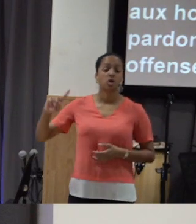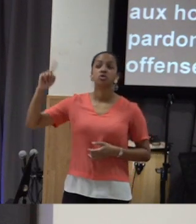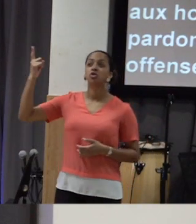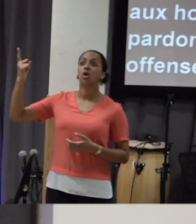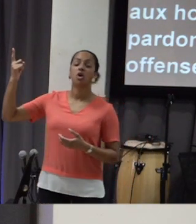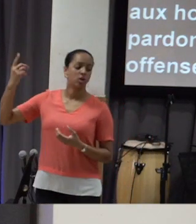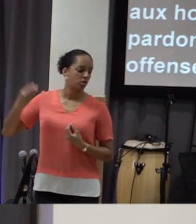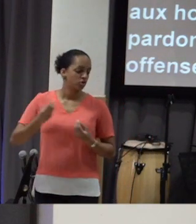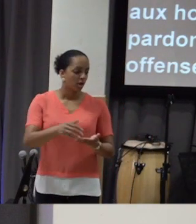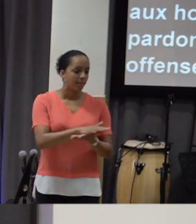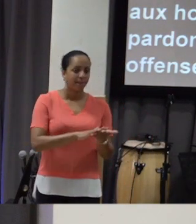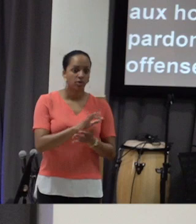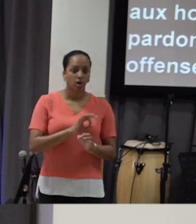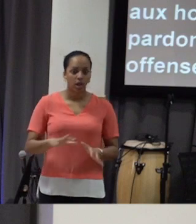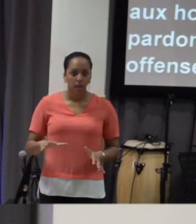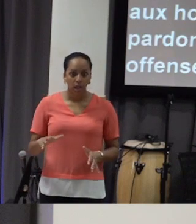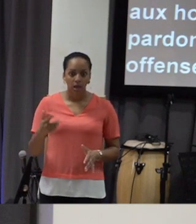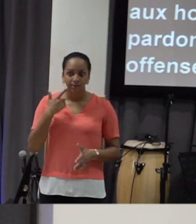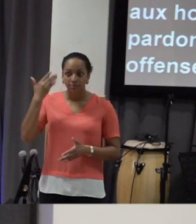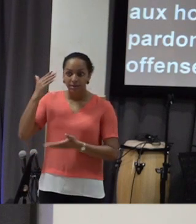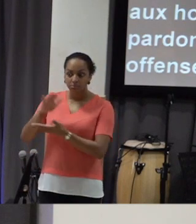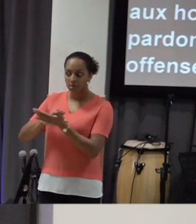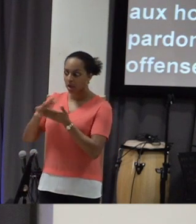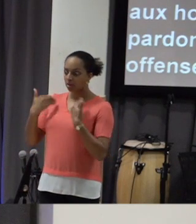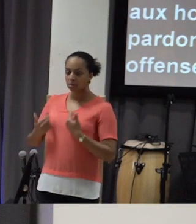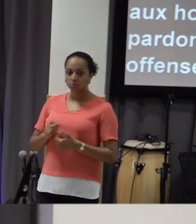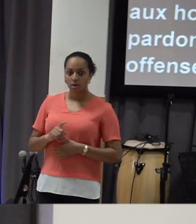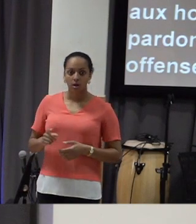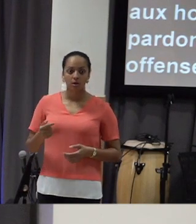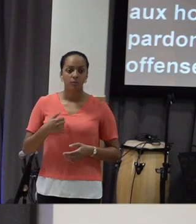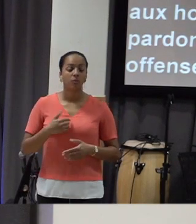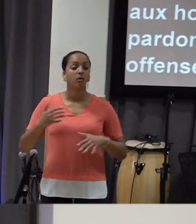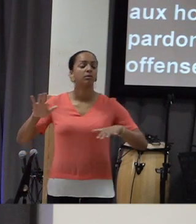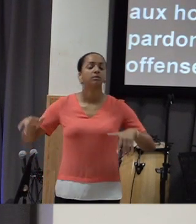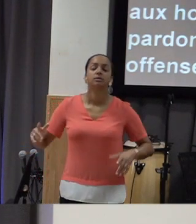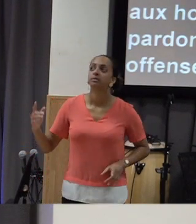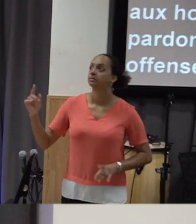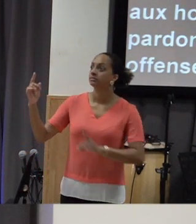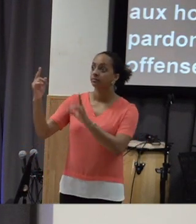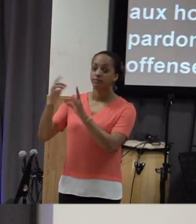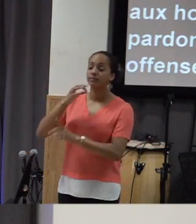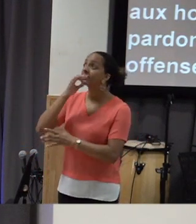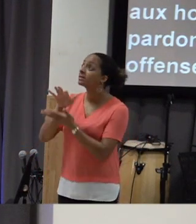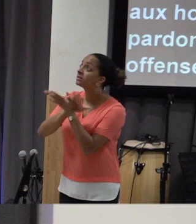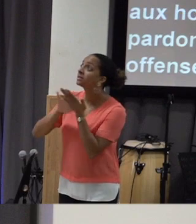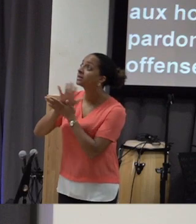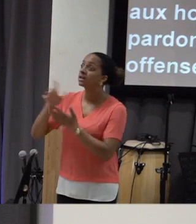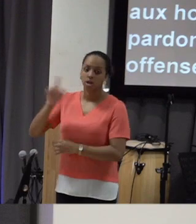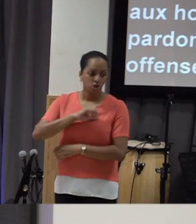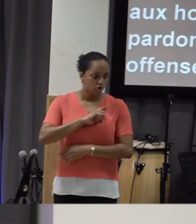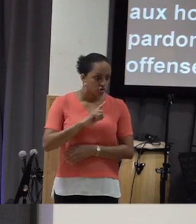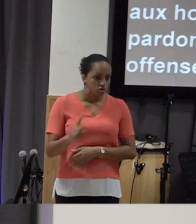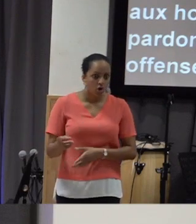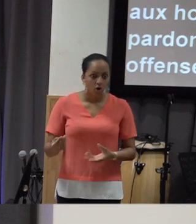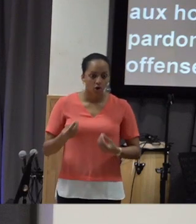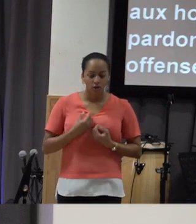Parce que sans pardon, point de salut. Rien que d'imaginer me présenter devant Dieu pour lui demander pardon et l'entendre me dire non, ça me fait